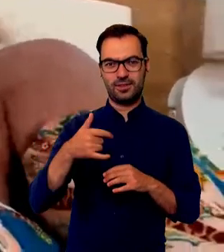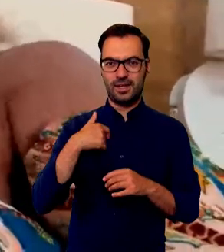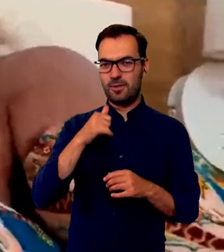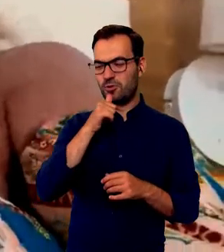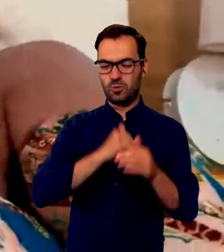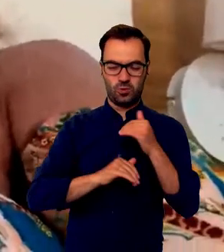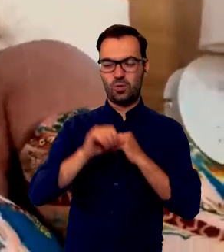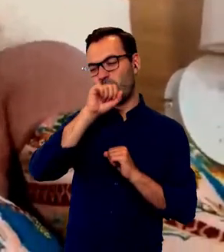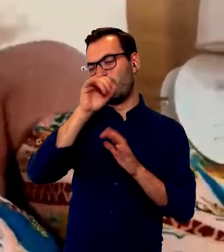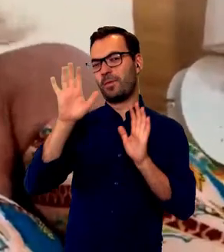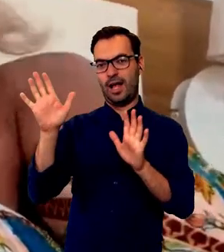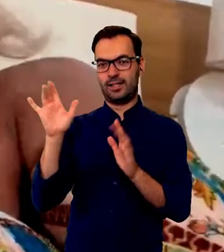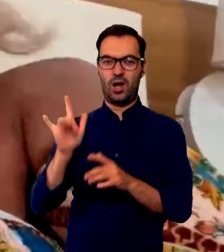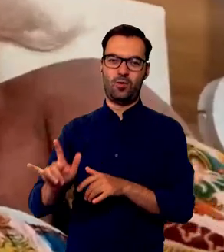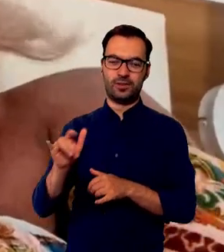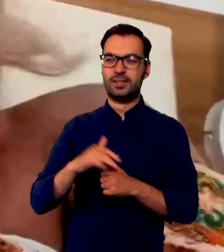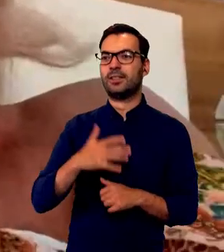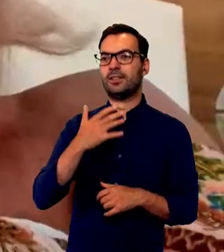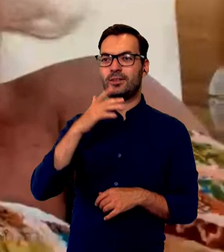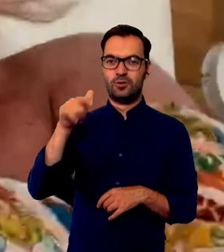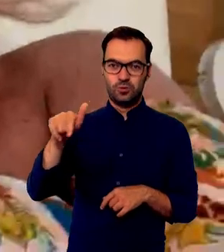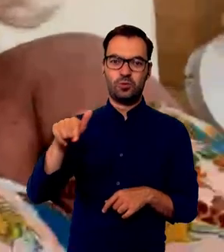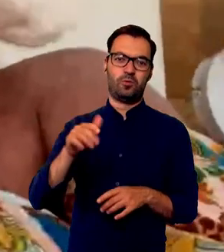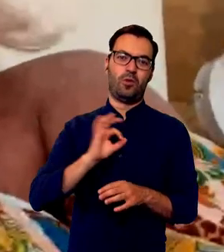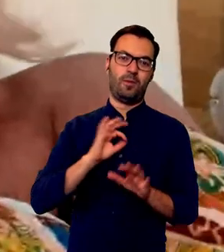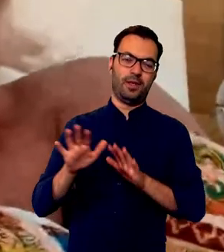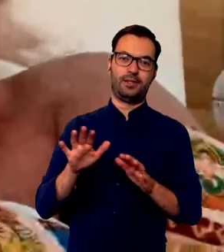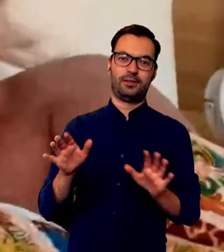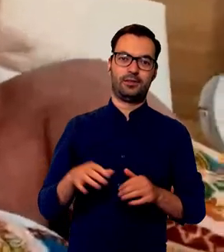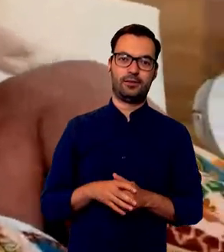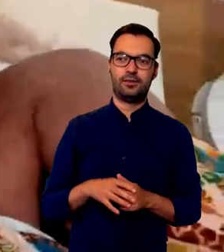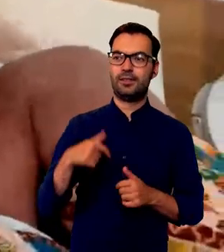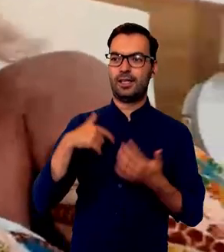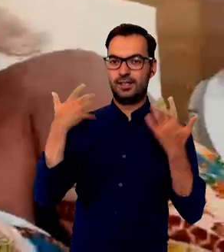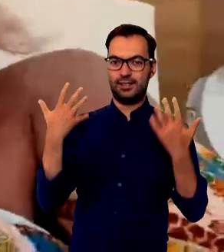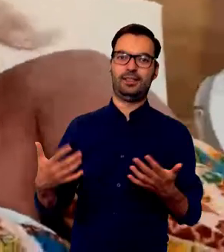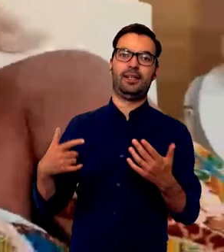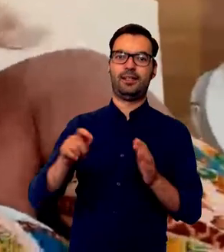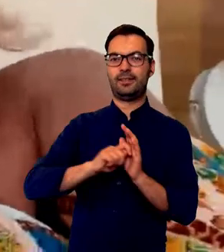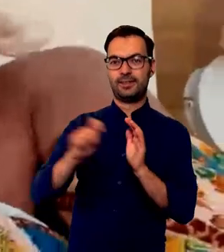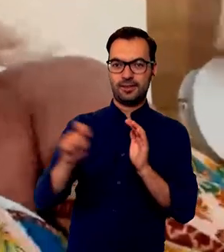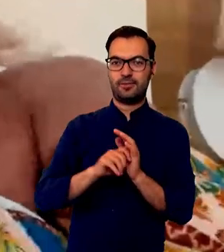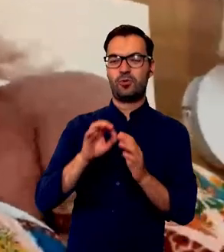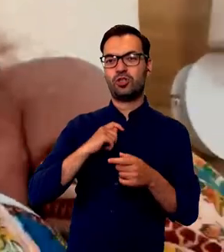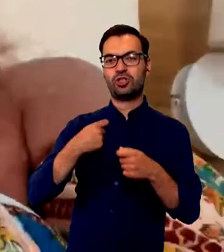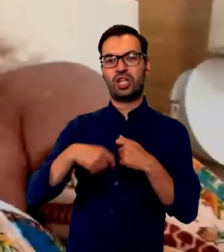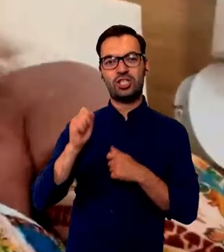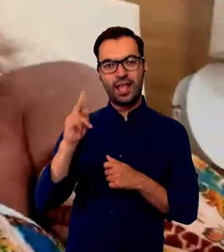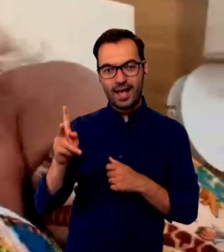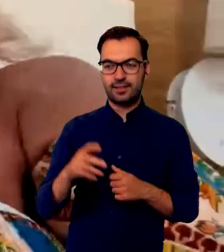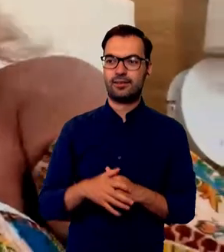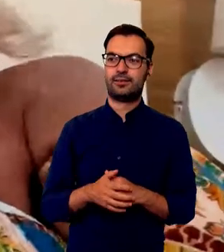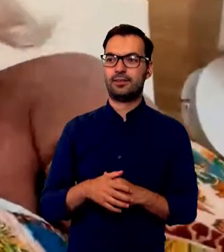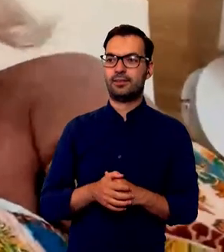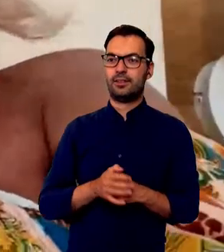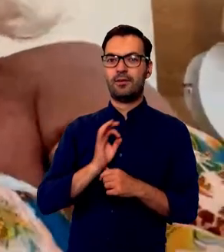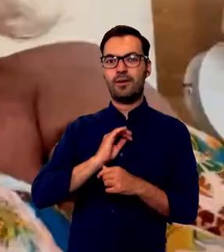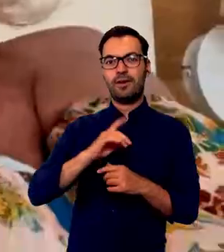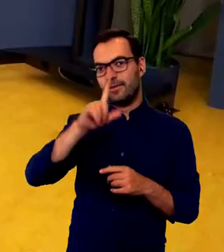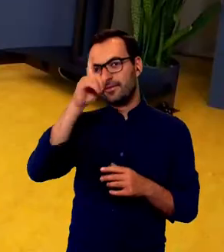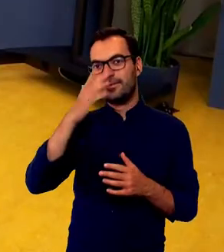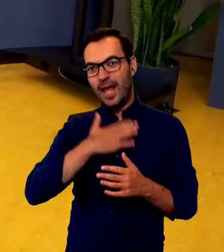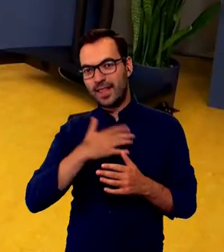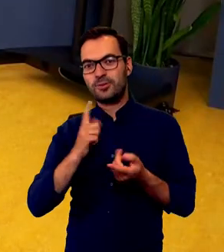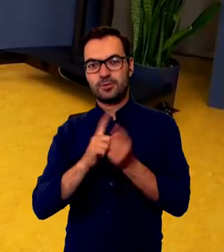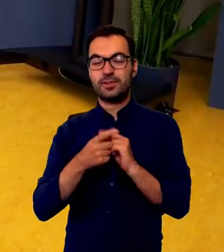Zieloną Górę i wierzę w to, że to jest miejsce moje na ziemi, z wyboru. To ja chcę jeździć do mojego rodzinnego Szczecinka. To ja się chcę spotykać z moimi fanami.